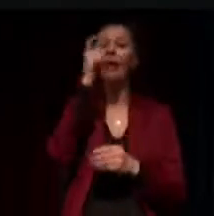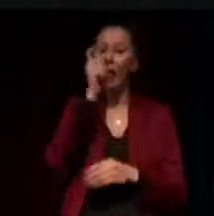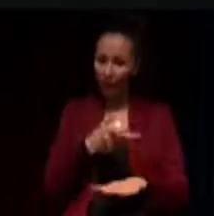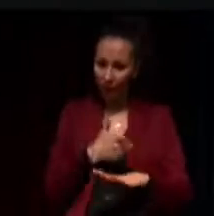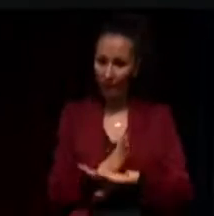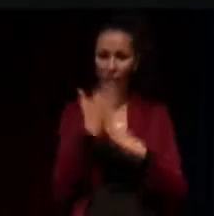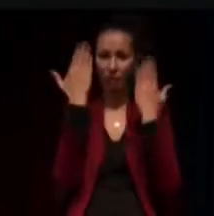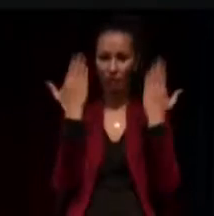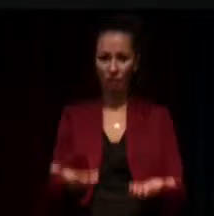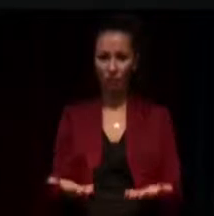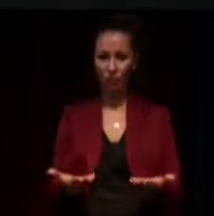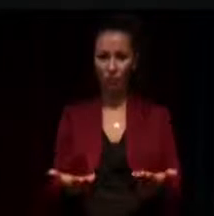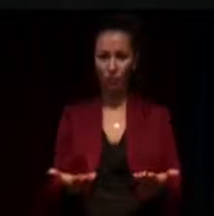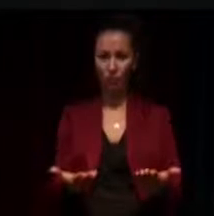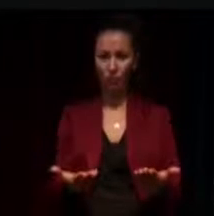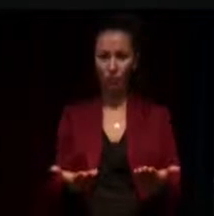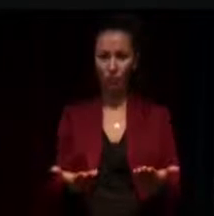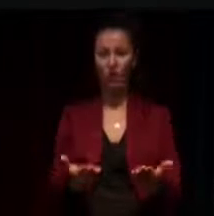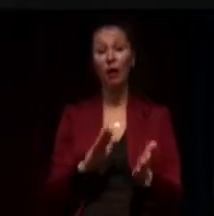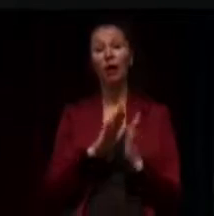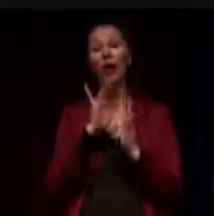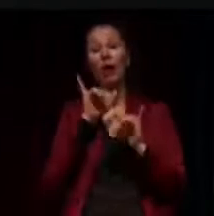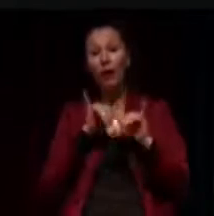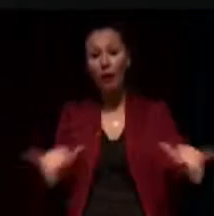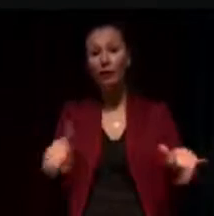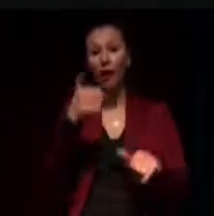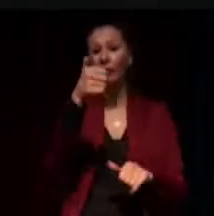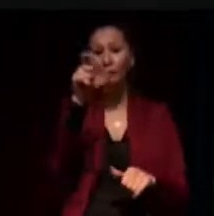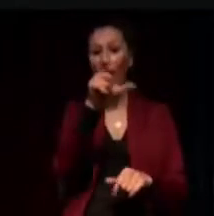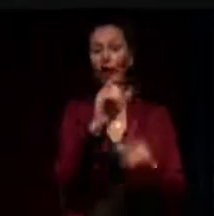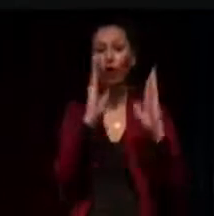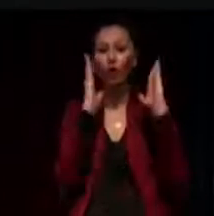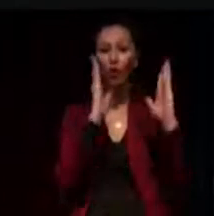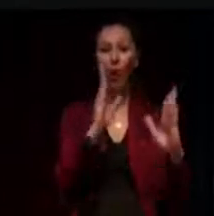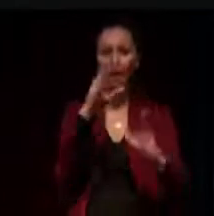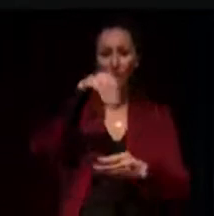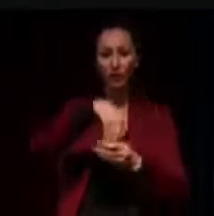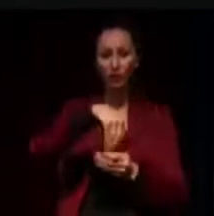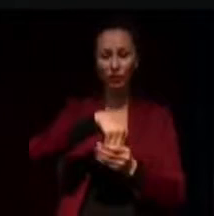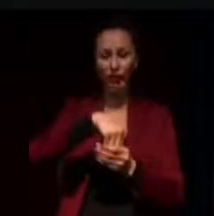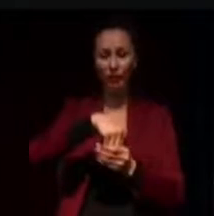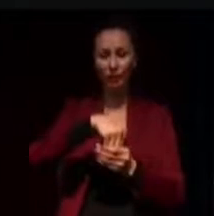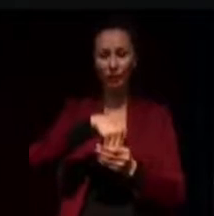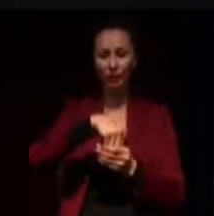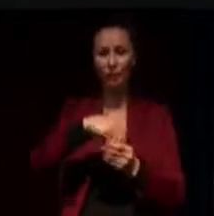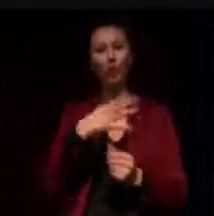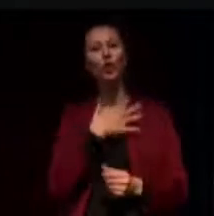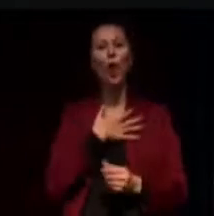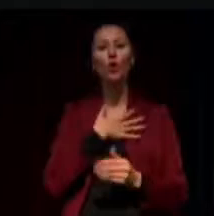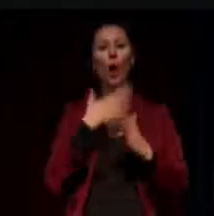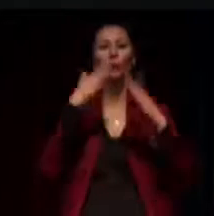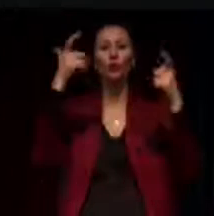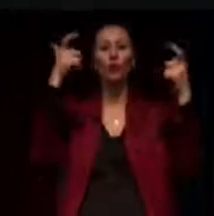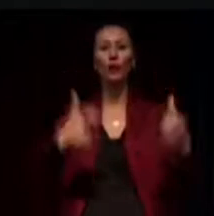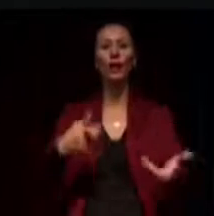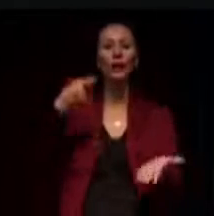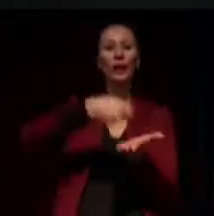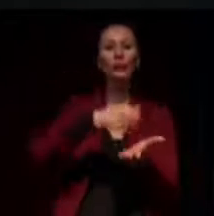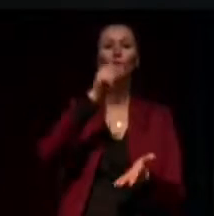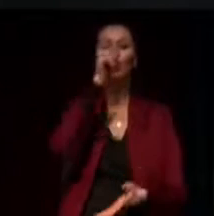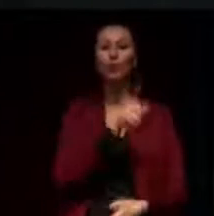elbette kabul ediyoruz. Aynı 6 aylık dönem içerisinde Konya Büyükşehir'in